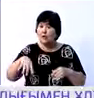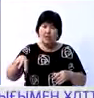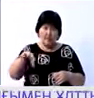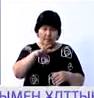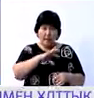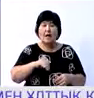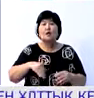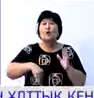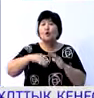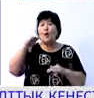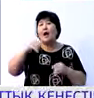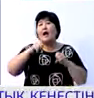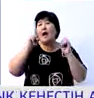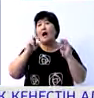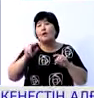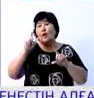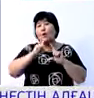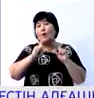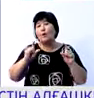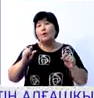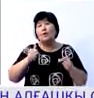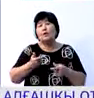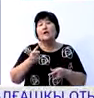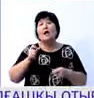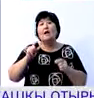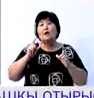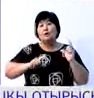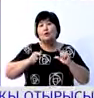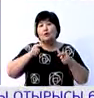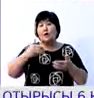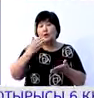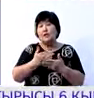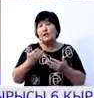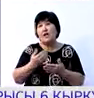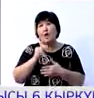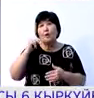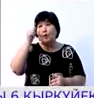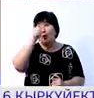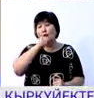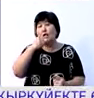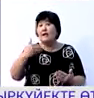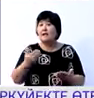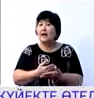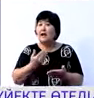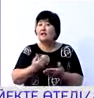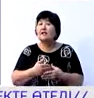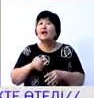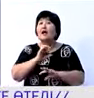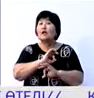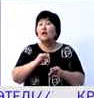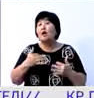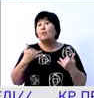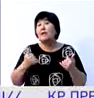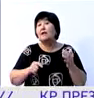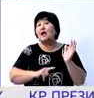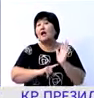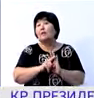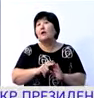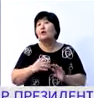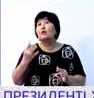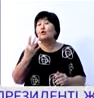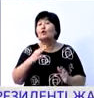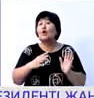дерлік жоғары және арнаулы орта оқу орындарының студенті атанды. Ал енді жаңа оқу жылындағы жаңашылдықтарға тоқталсақ, биылдан бастап